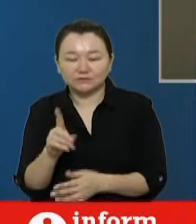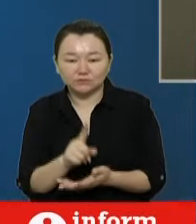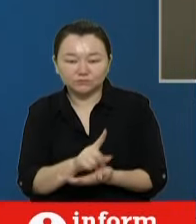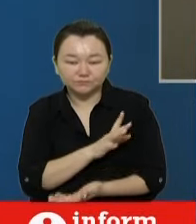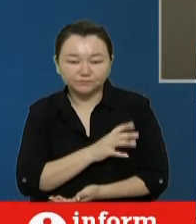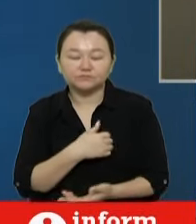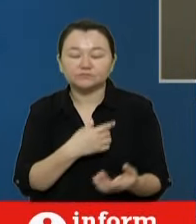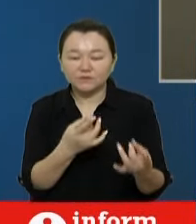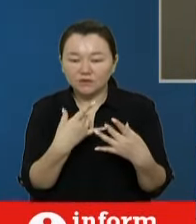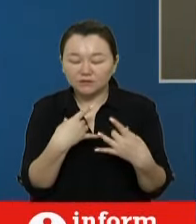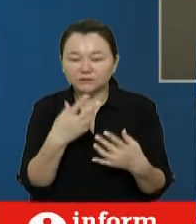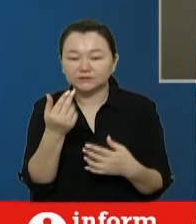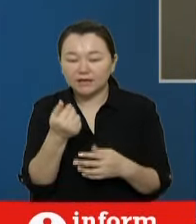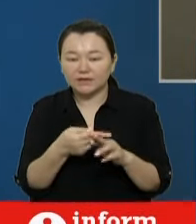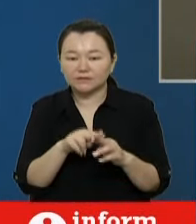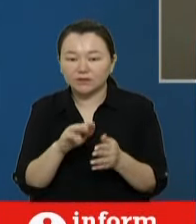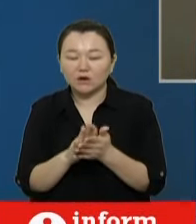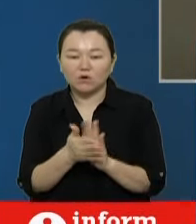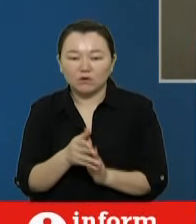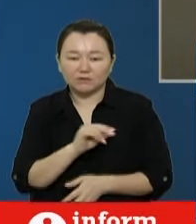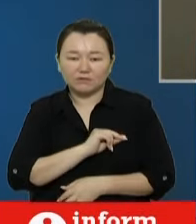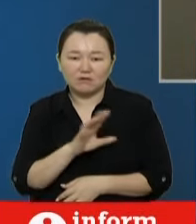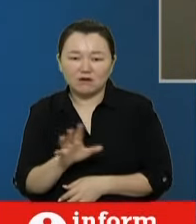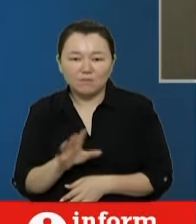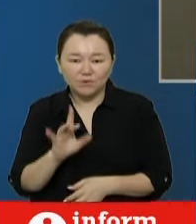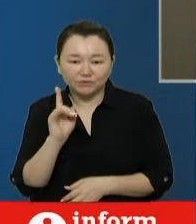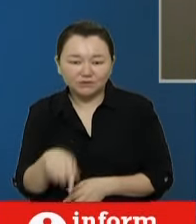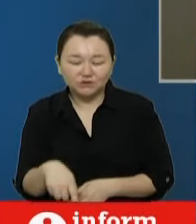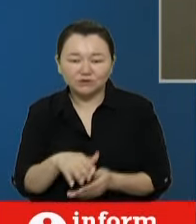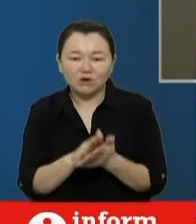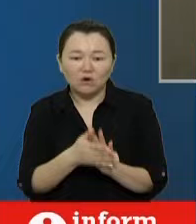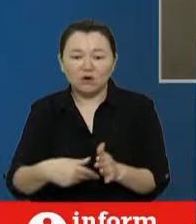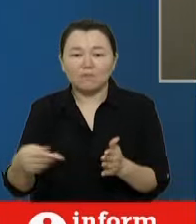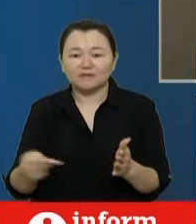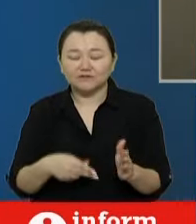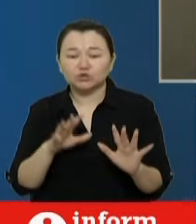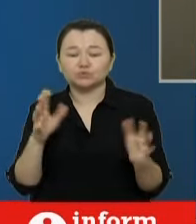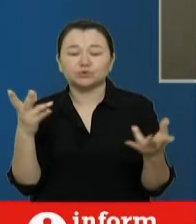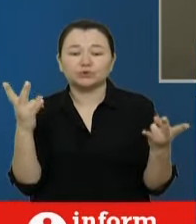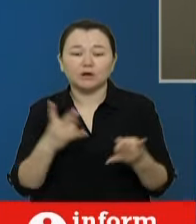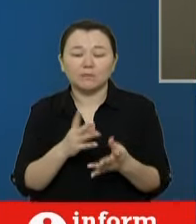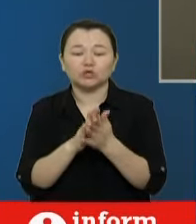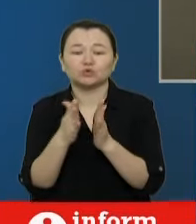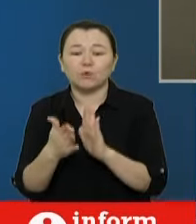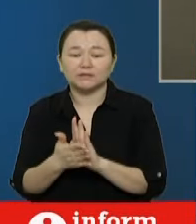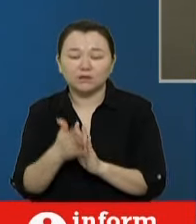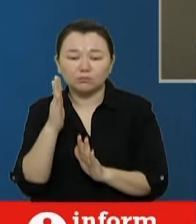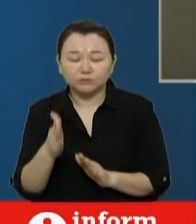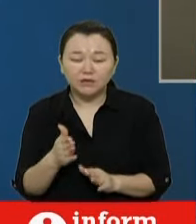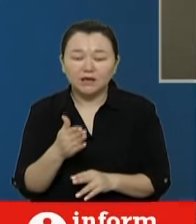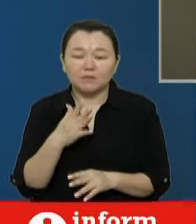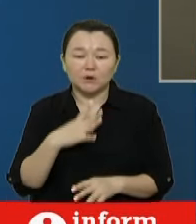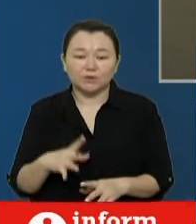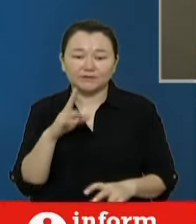когда эти договора тоже не работают. То есть договора подписываются, и в случае необходимой какой-то ситуации приходится